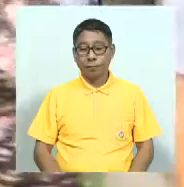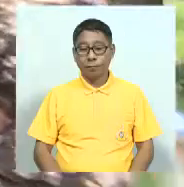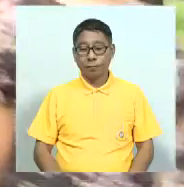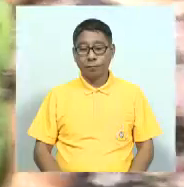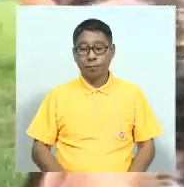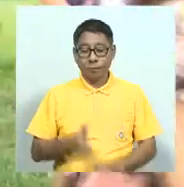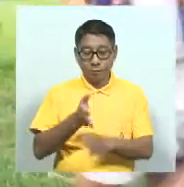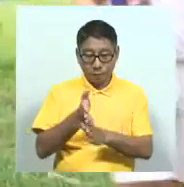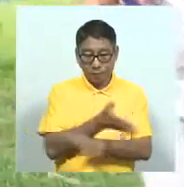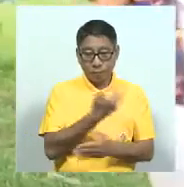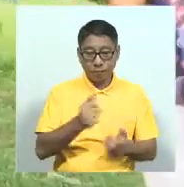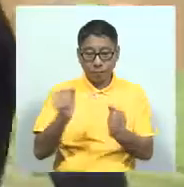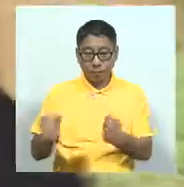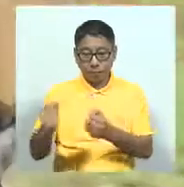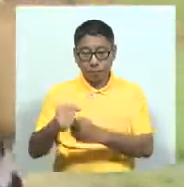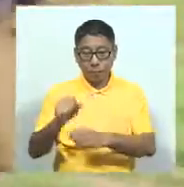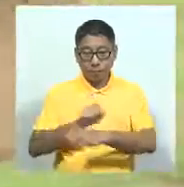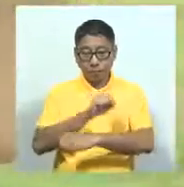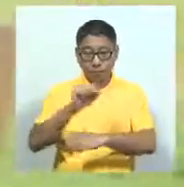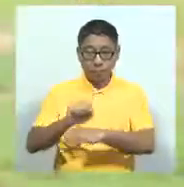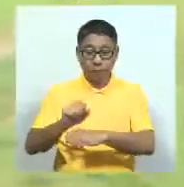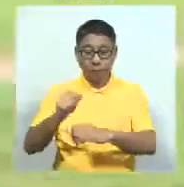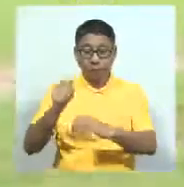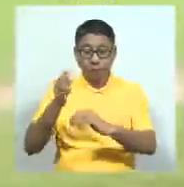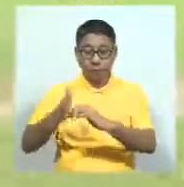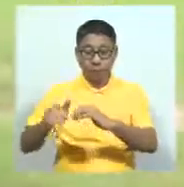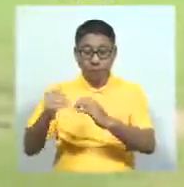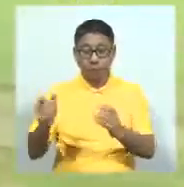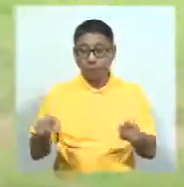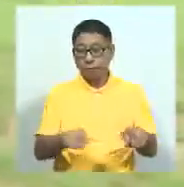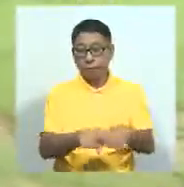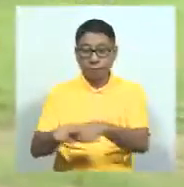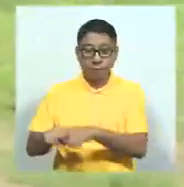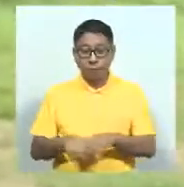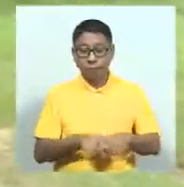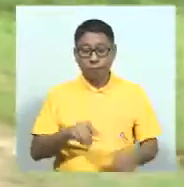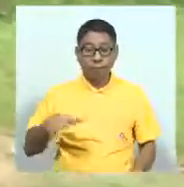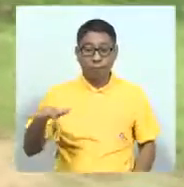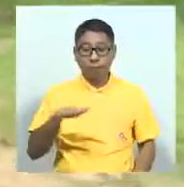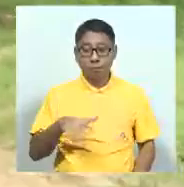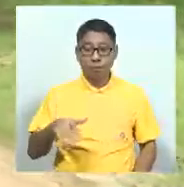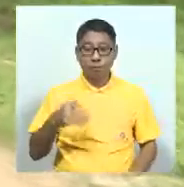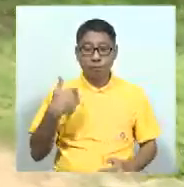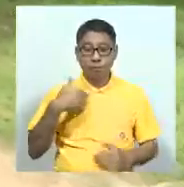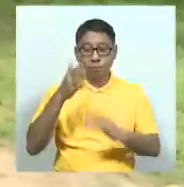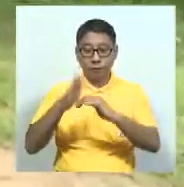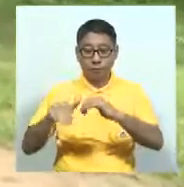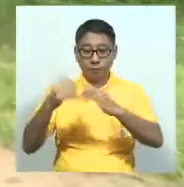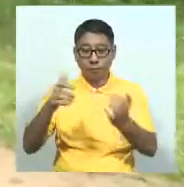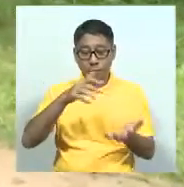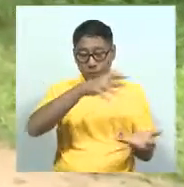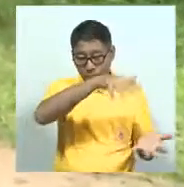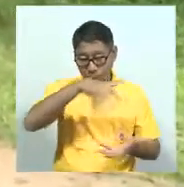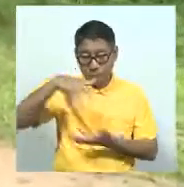ก่อนหน้านี้สวนทุเรียนอรุณบูรพามีสภาพเหมือนกับสวนผลไม้ทั่วไปคือเมื่อมีผลผลิตก็นำส่งขาย